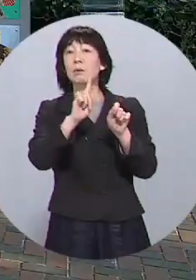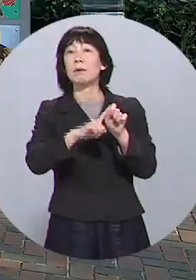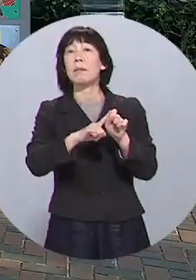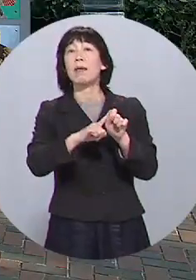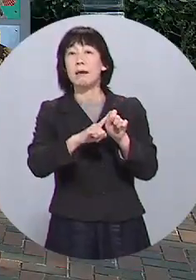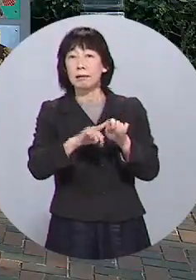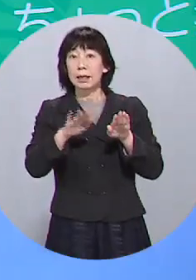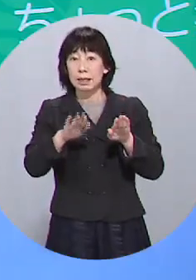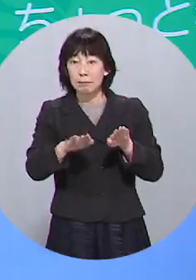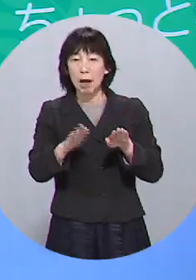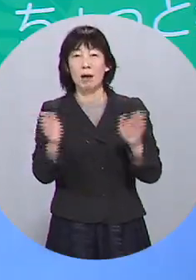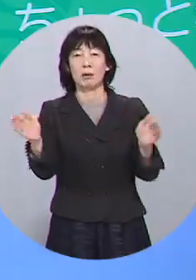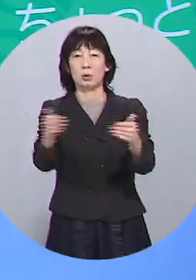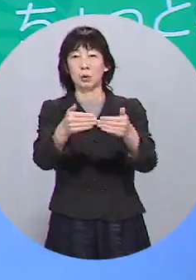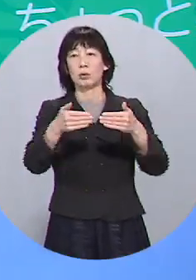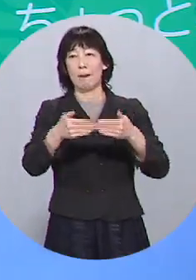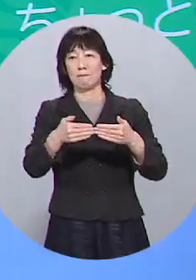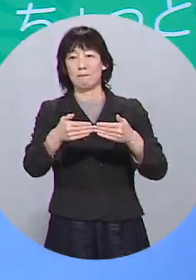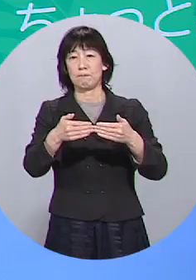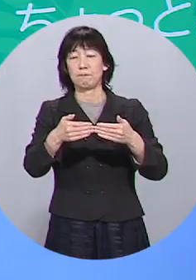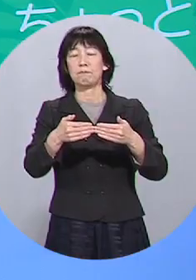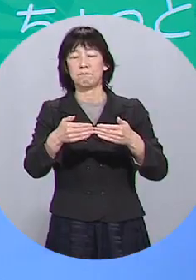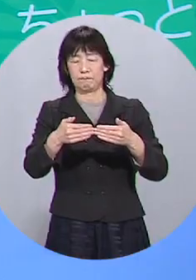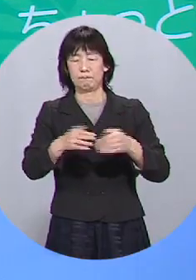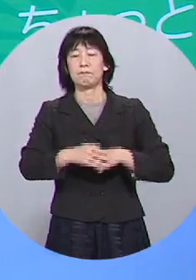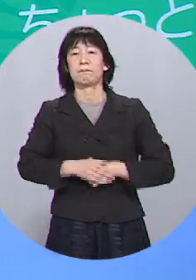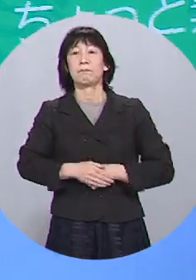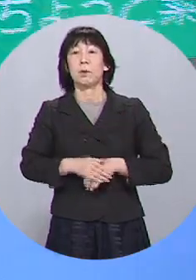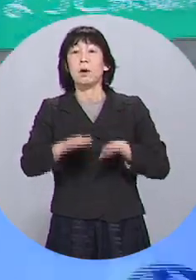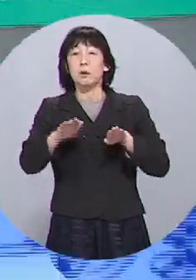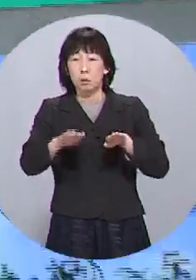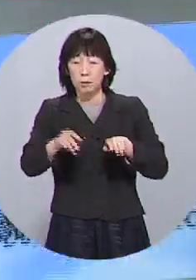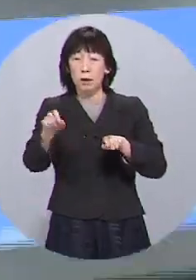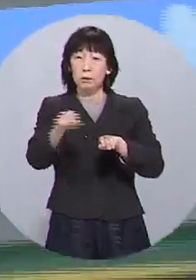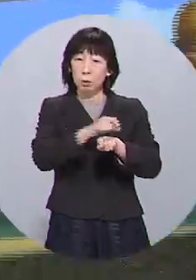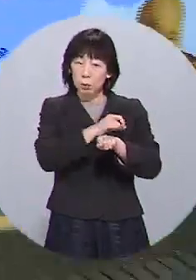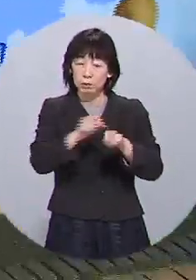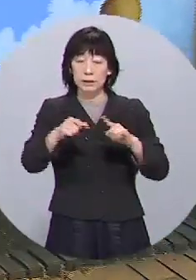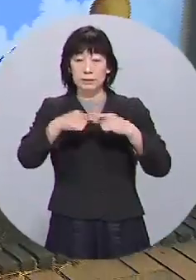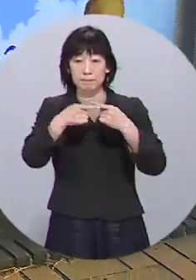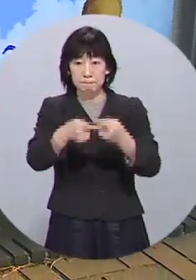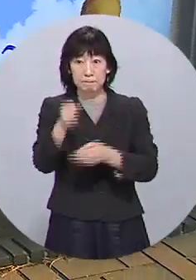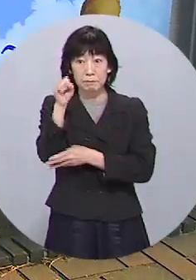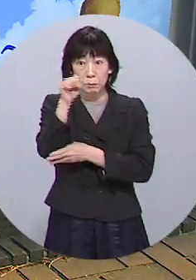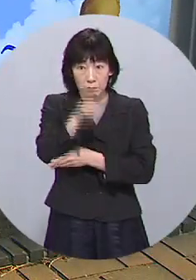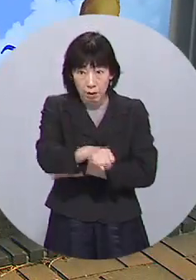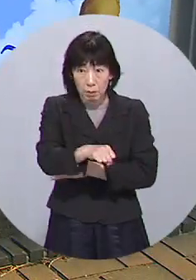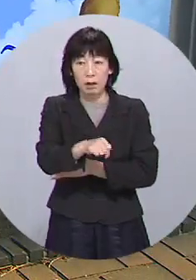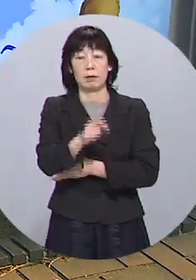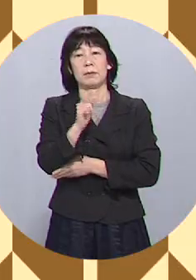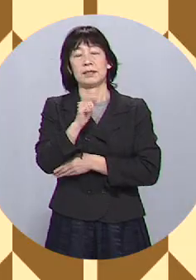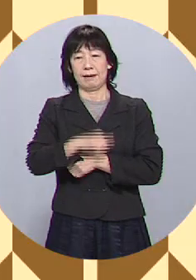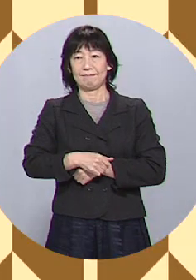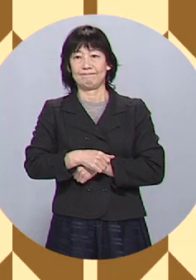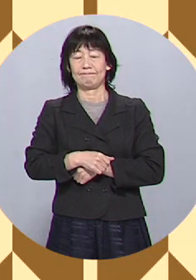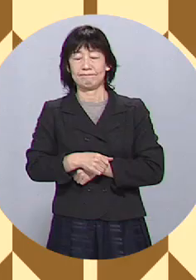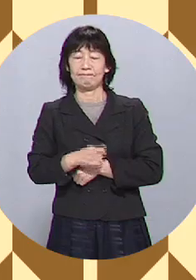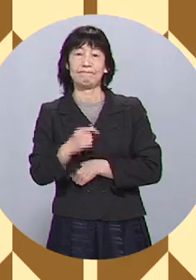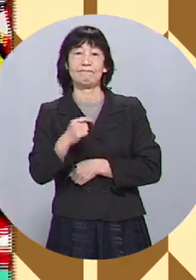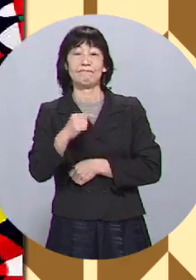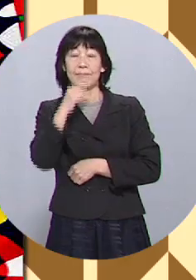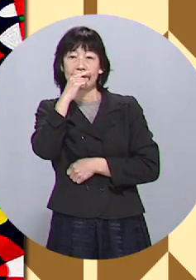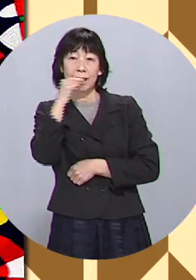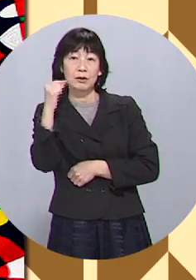物館は現在休館中です。今回特別に入館させていただきました。大正昭和にか